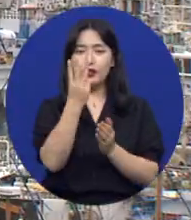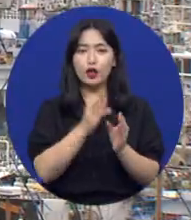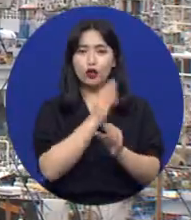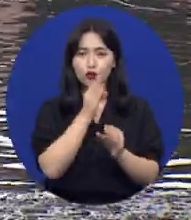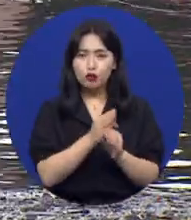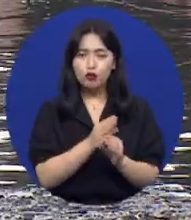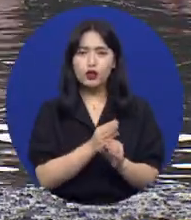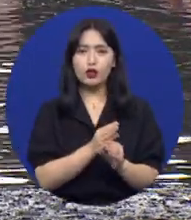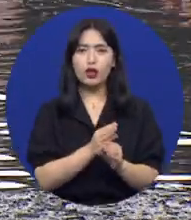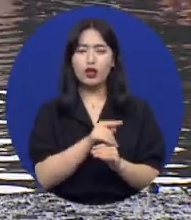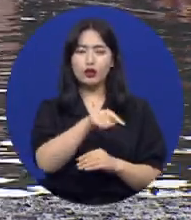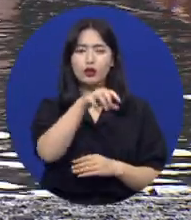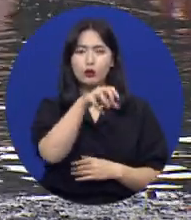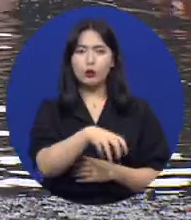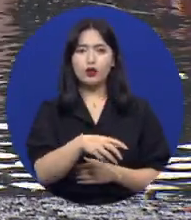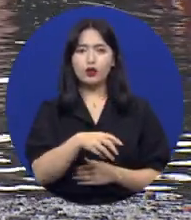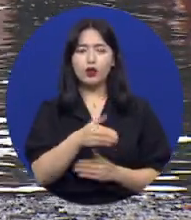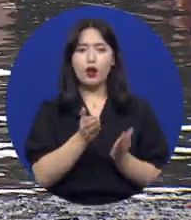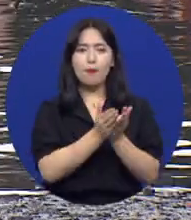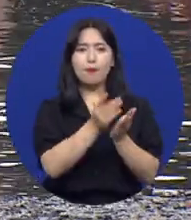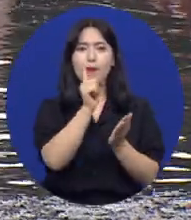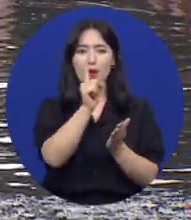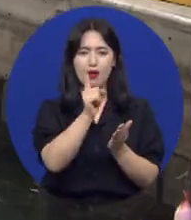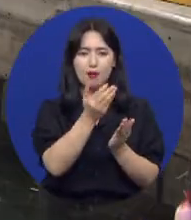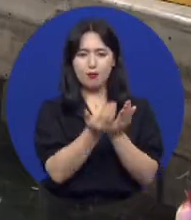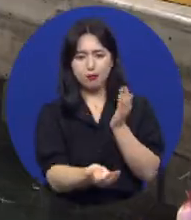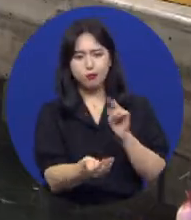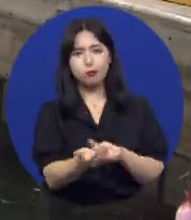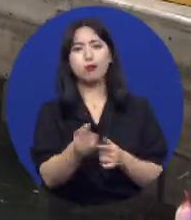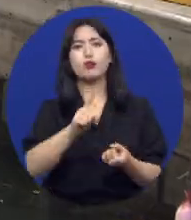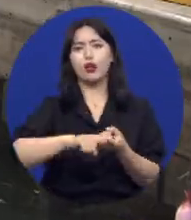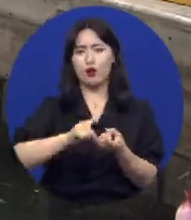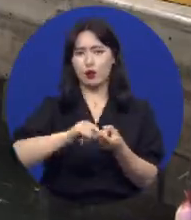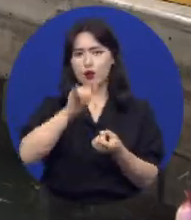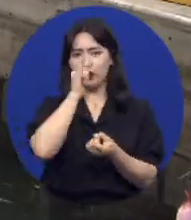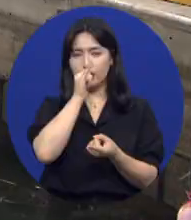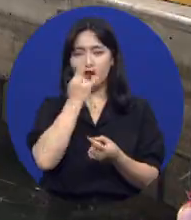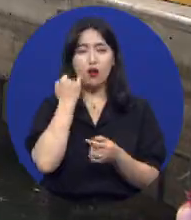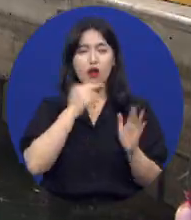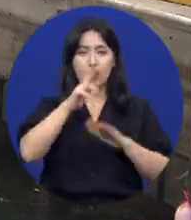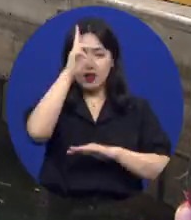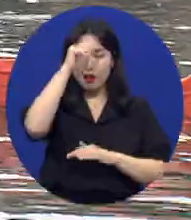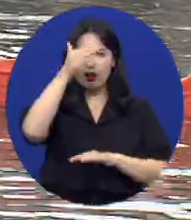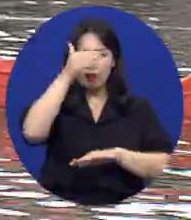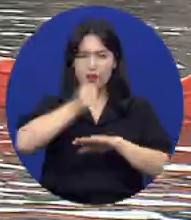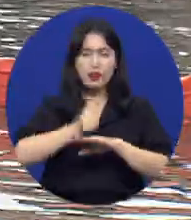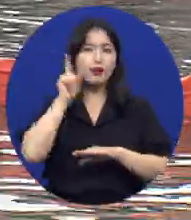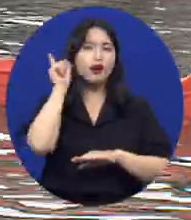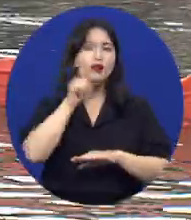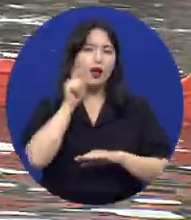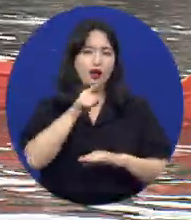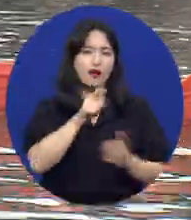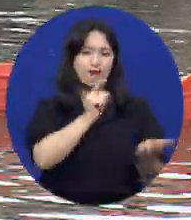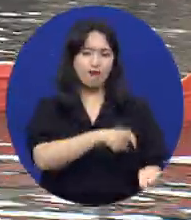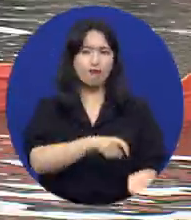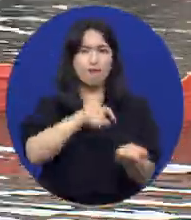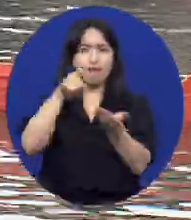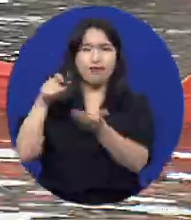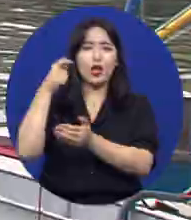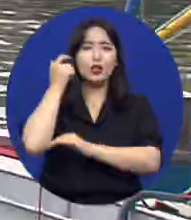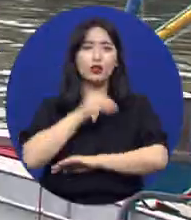가운데 이제 현장에는 한 척만 이 뿔의 잠긴 채 남은 상태로 해경은 내일 마지막 20톤 어선을 인양 할